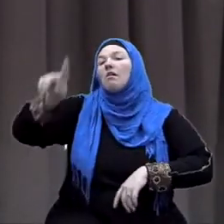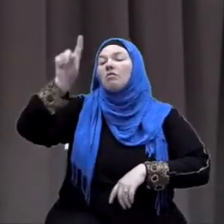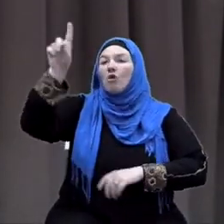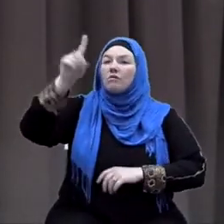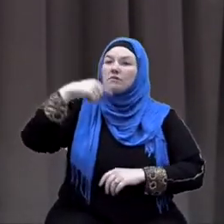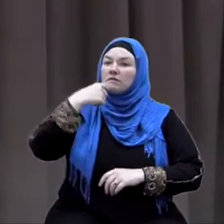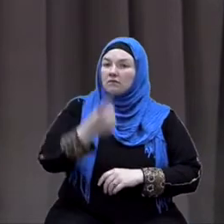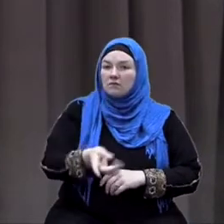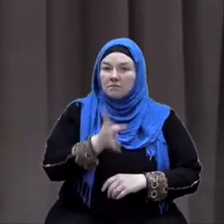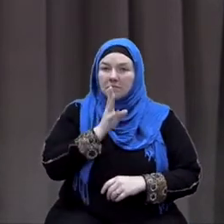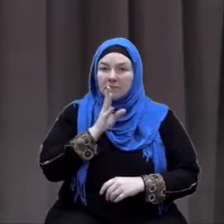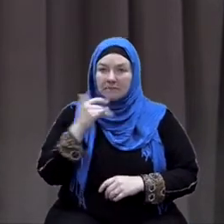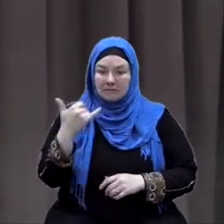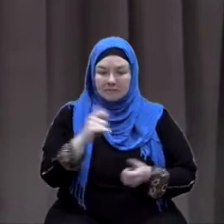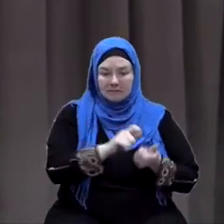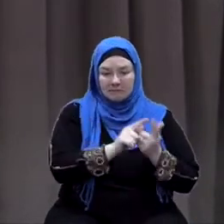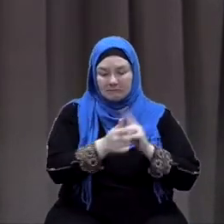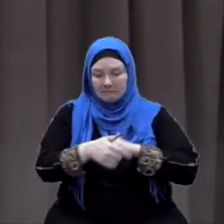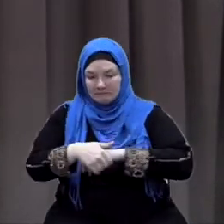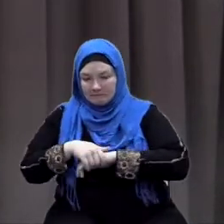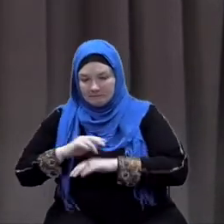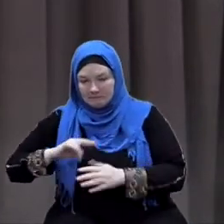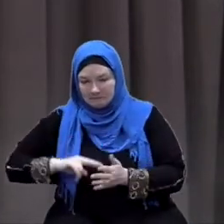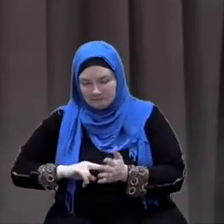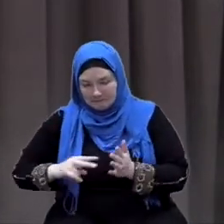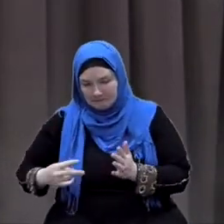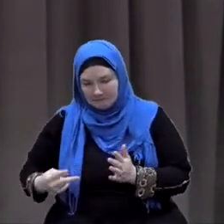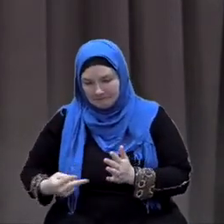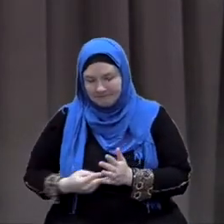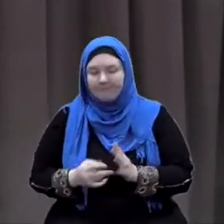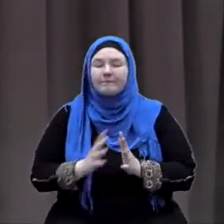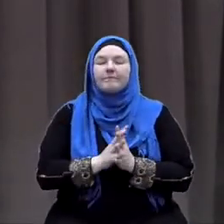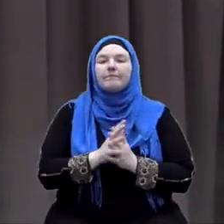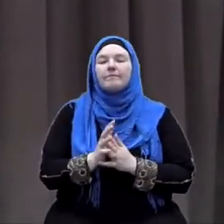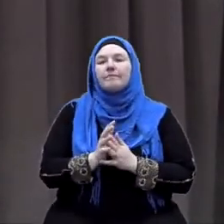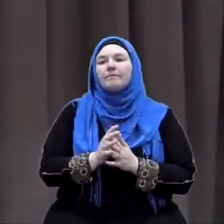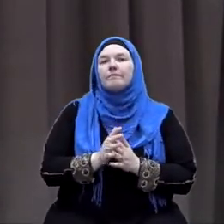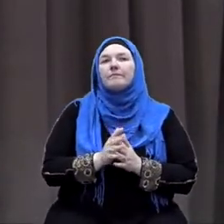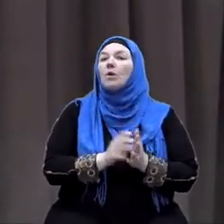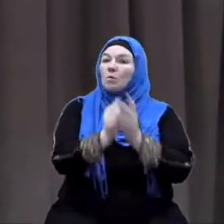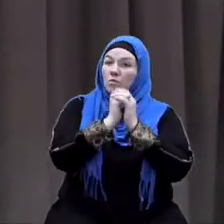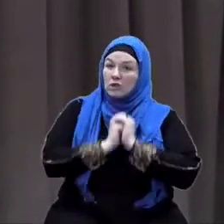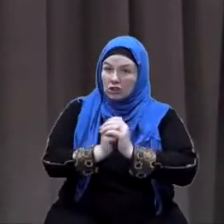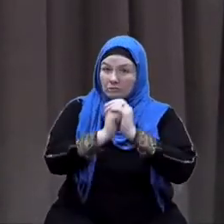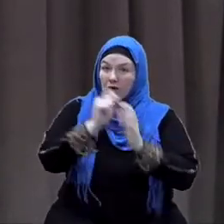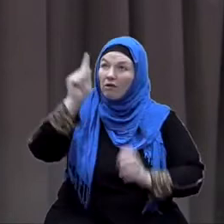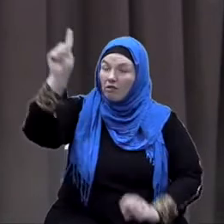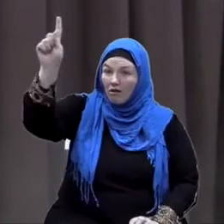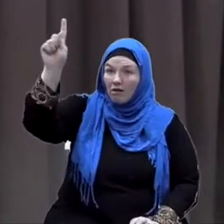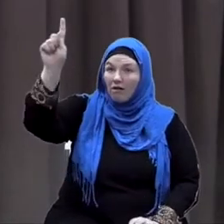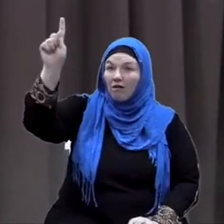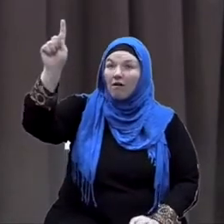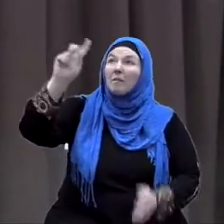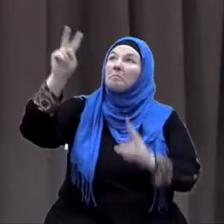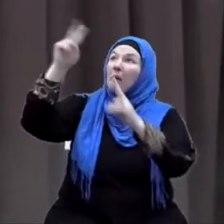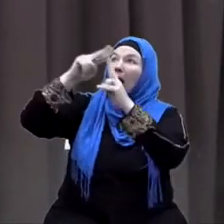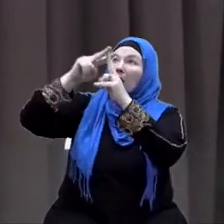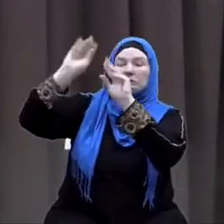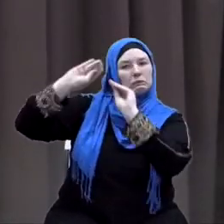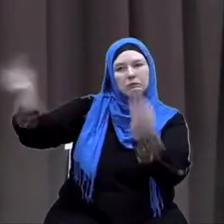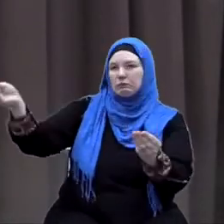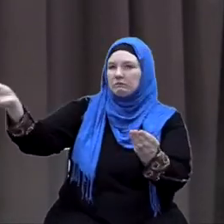says, وَعْبُدُوا اللَّهَ وَلَا تُشْرِكُوا بِهِ شَيْئًا. Worship Allah and associate none with